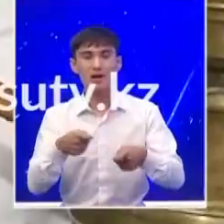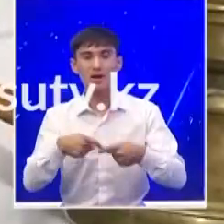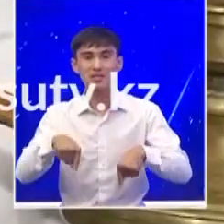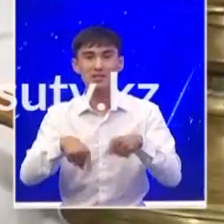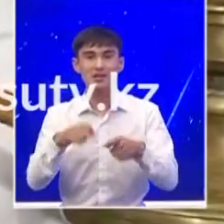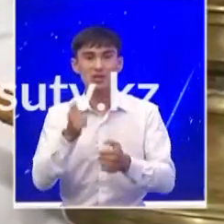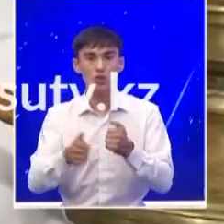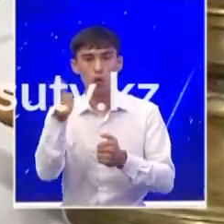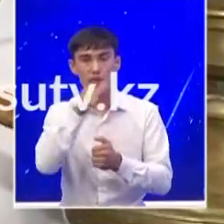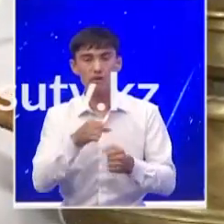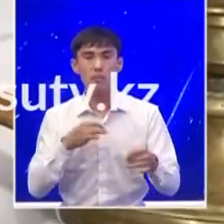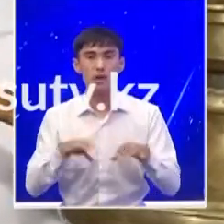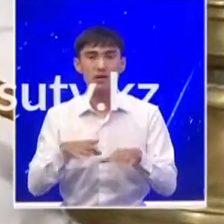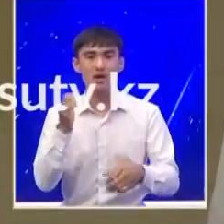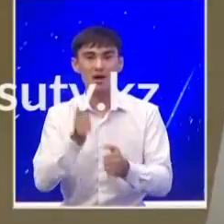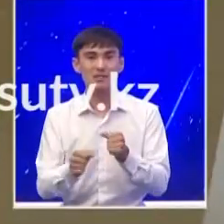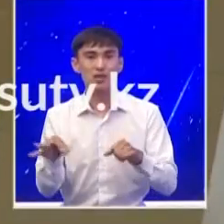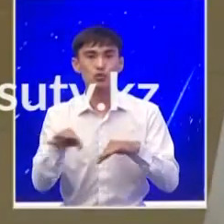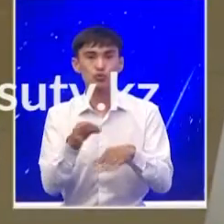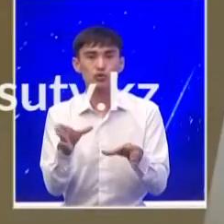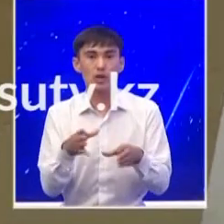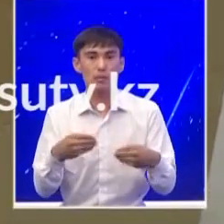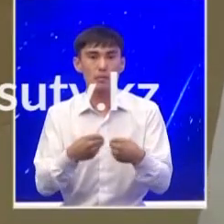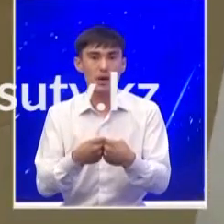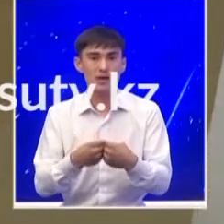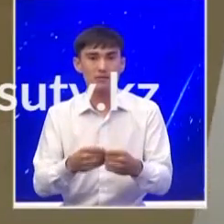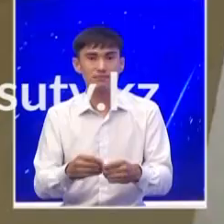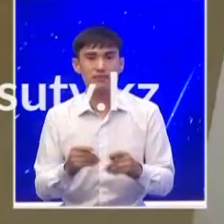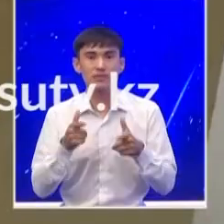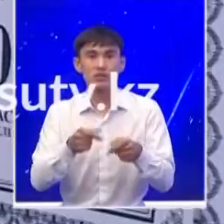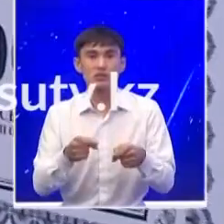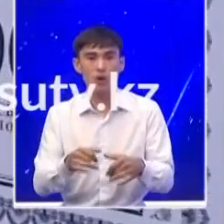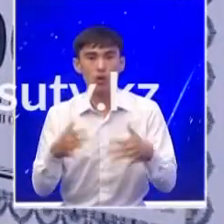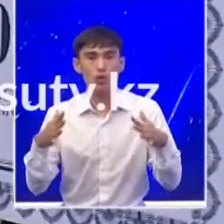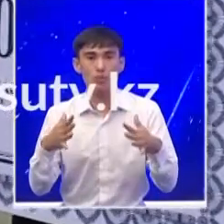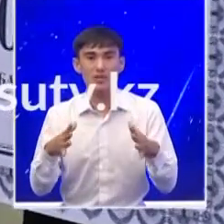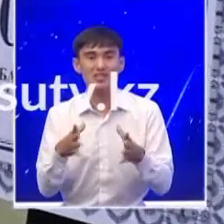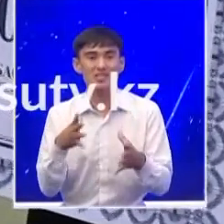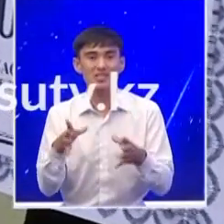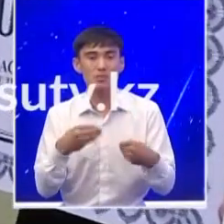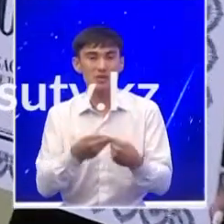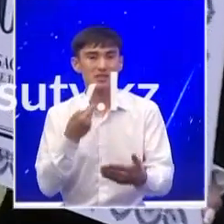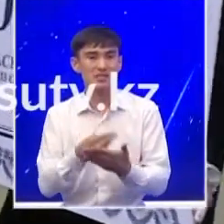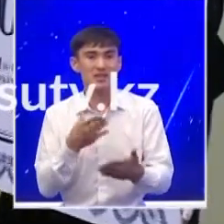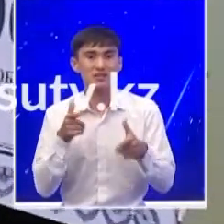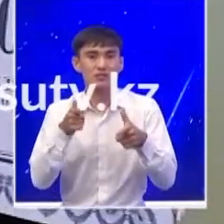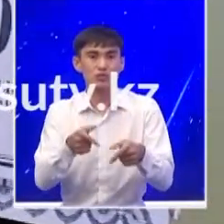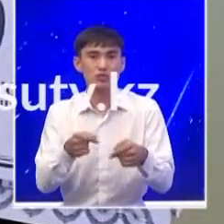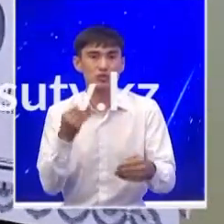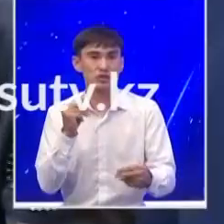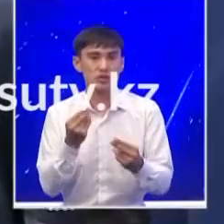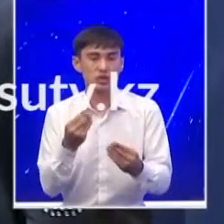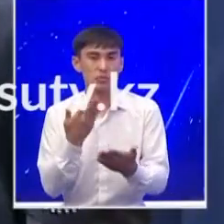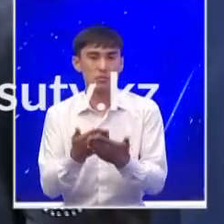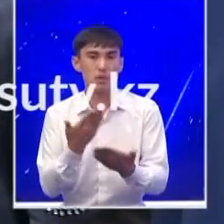ежегодного мероприятия, каждая супружеская пара внесла огромный вклад в культивирование семейных ценностей и служит настоящим